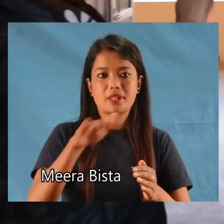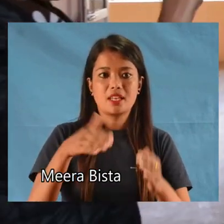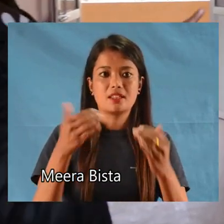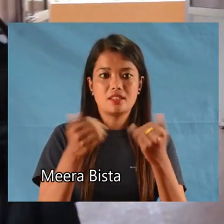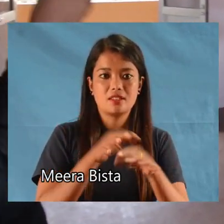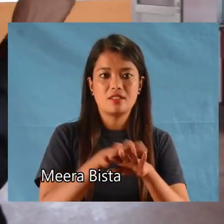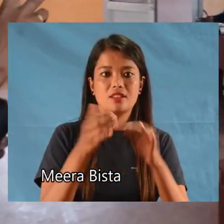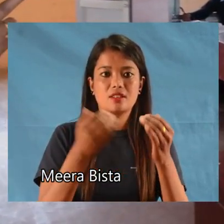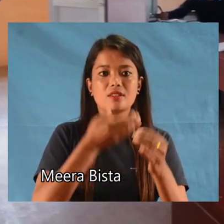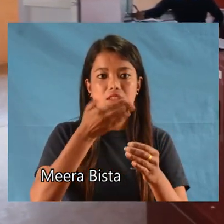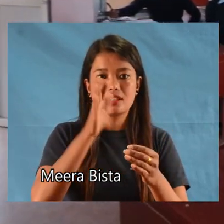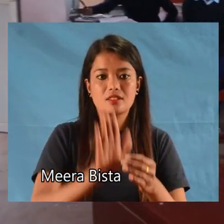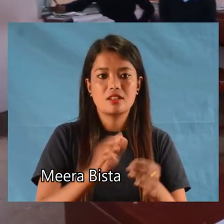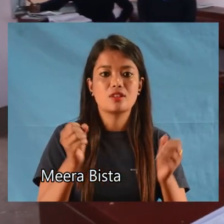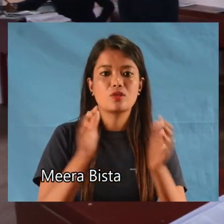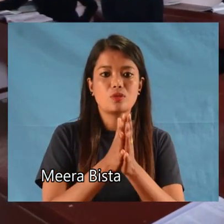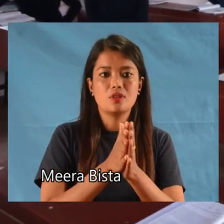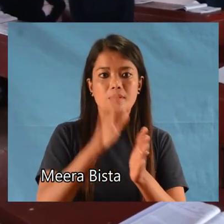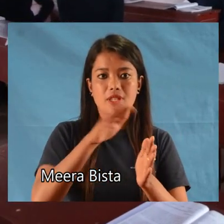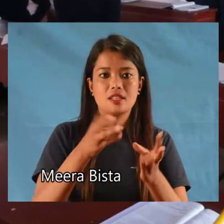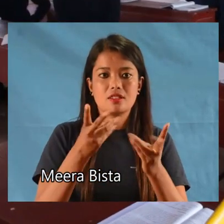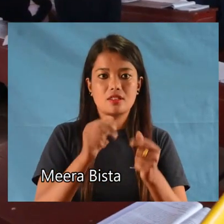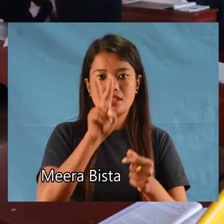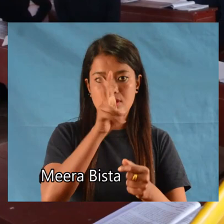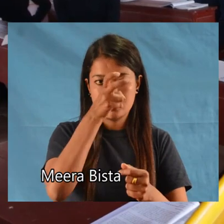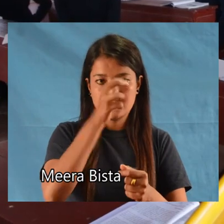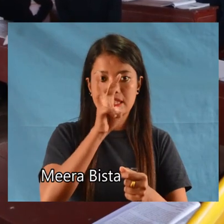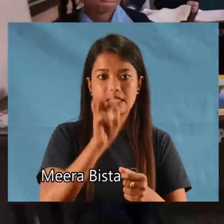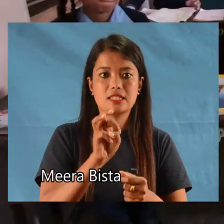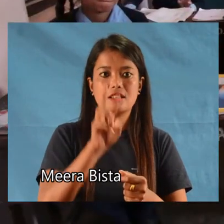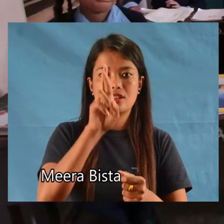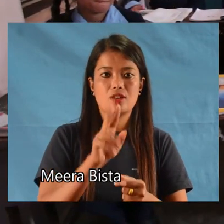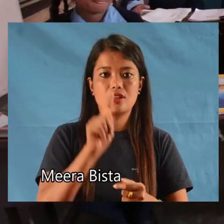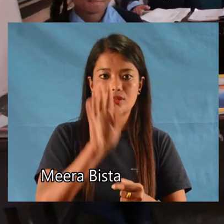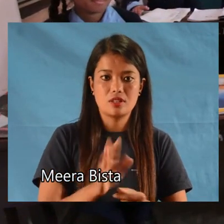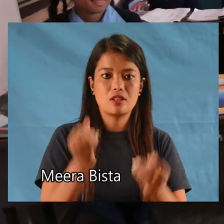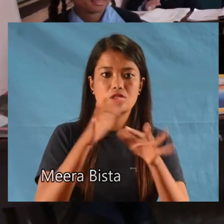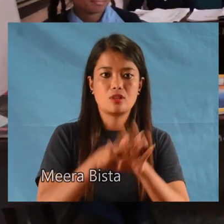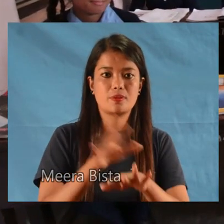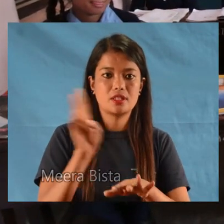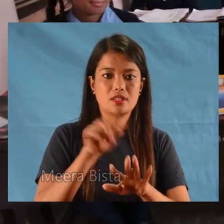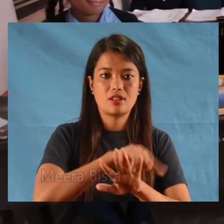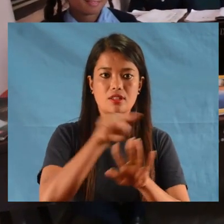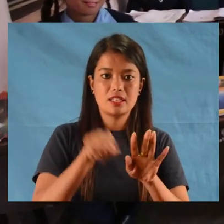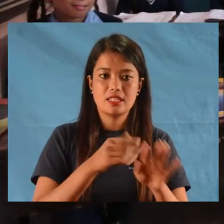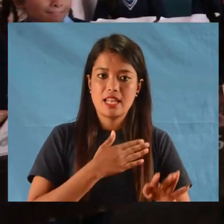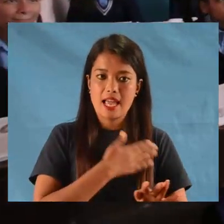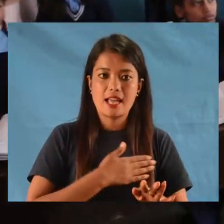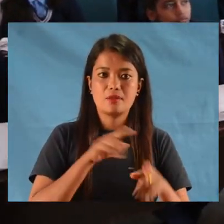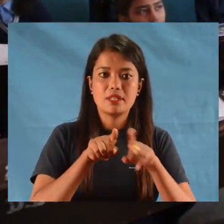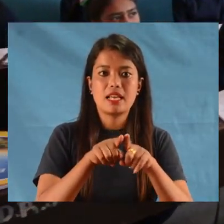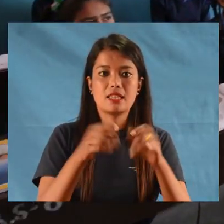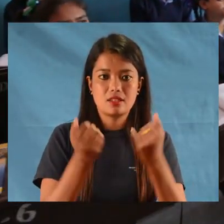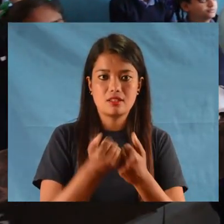रचन र कुल बिद्यार्थी संग्या 230 रहेको छ समावेसी सिच्छाको नीतीलाई आत्म सात गर दै